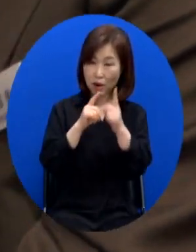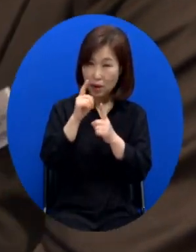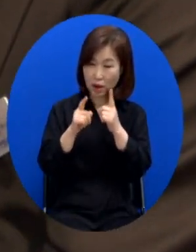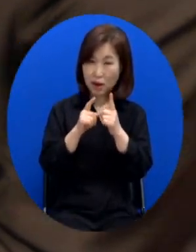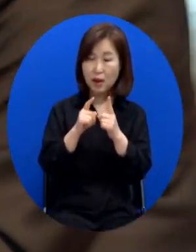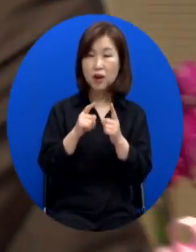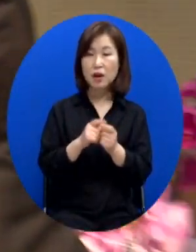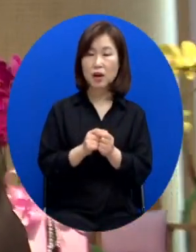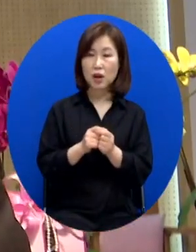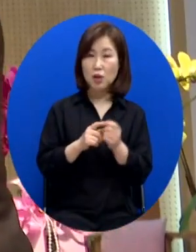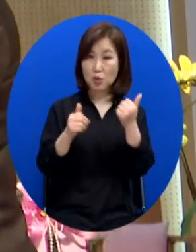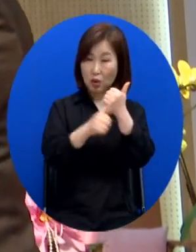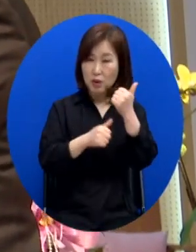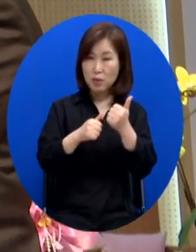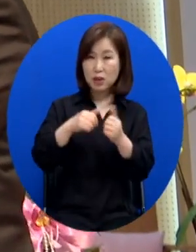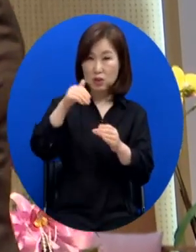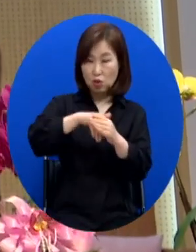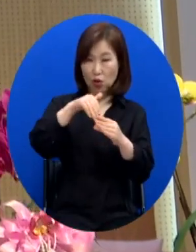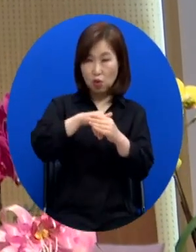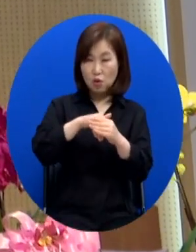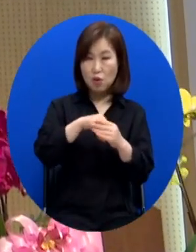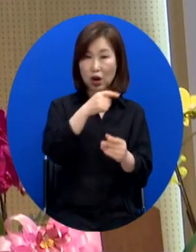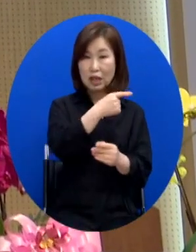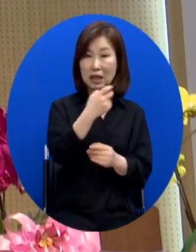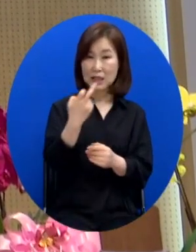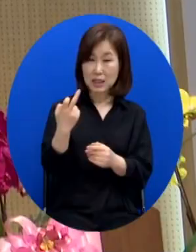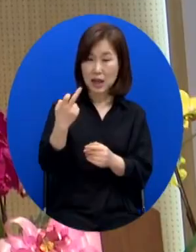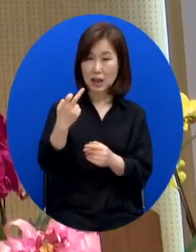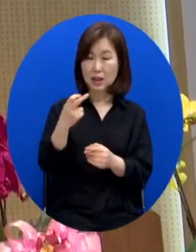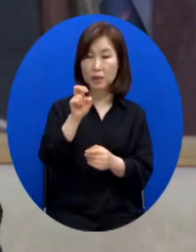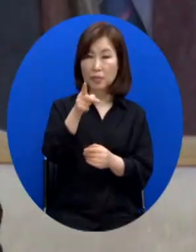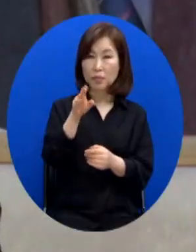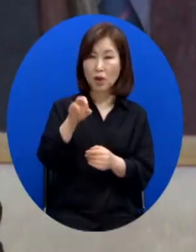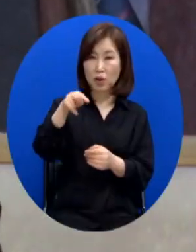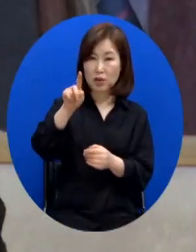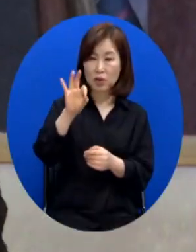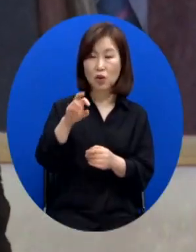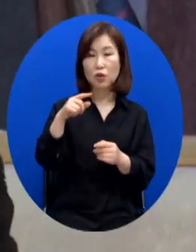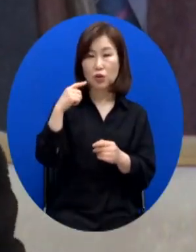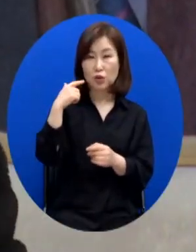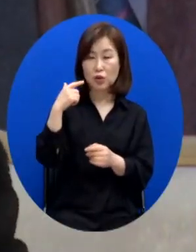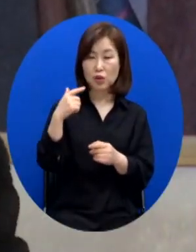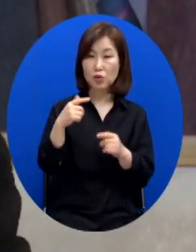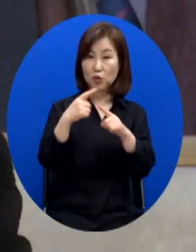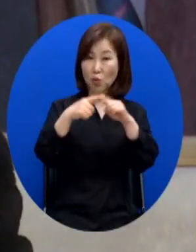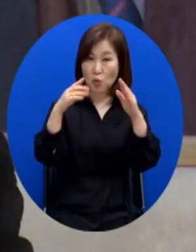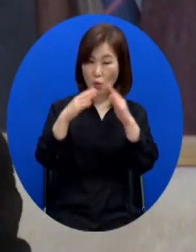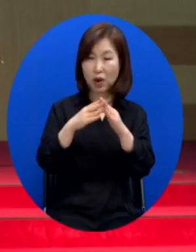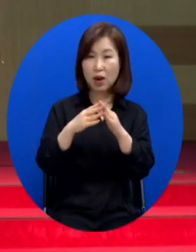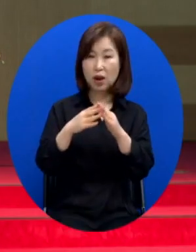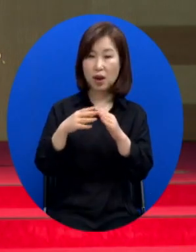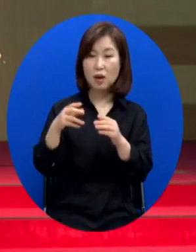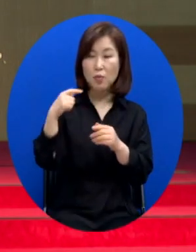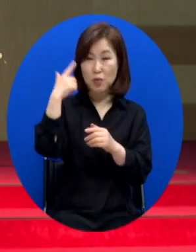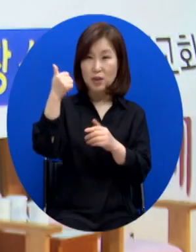처리하고 임원선거를 통해 일산 명성교회 문성욱 목사를 신임 대표회장으로